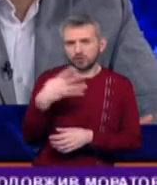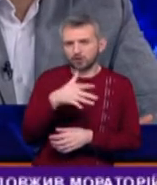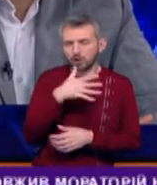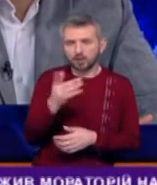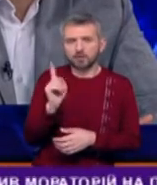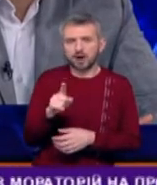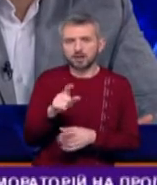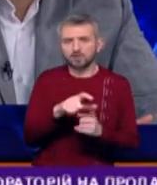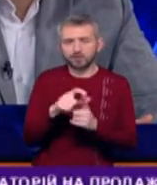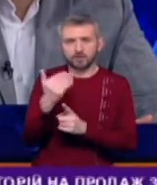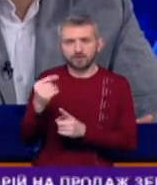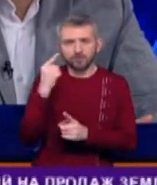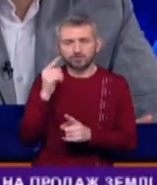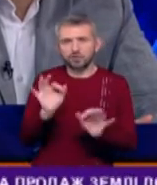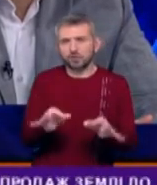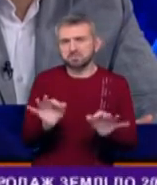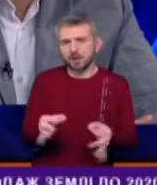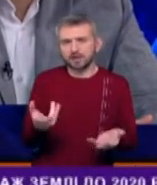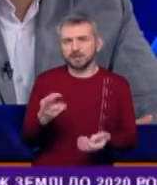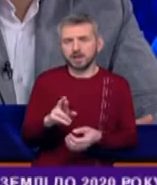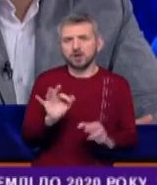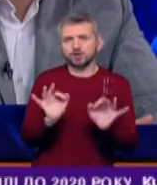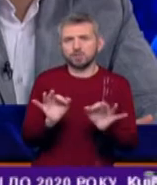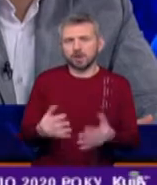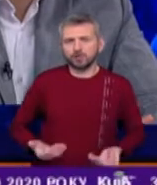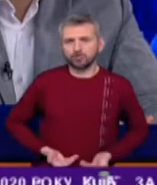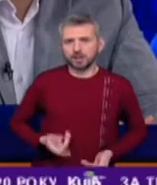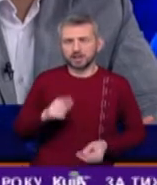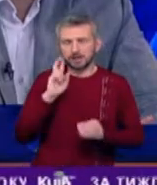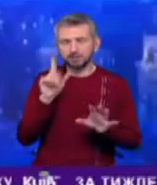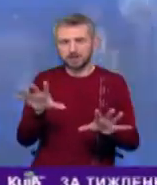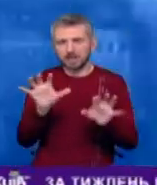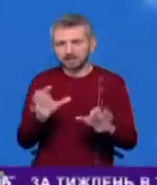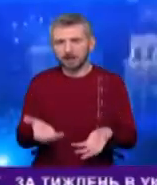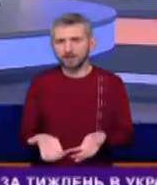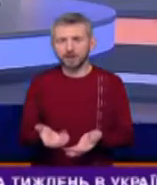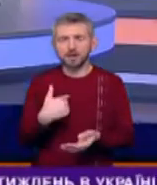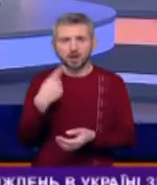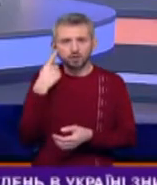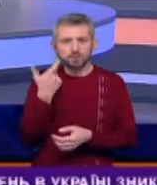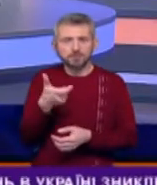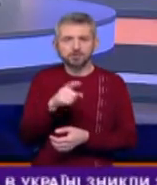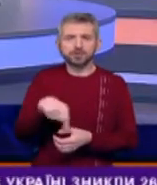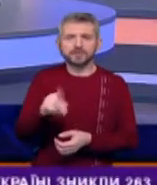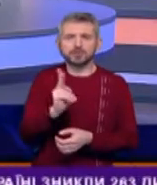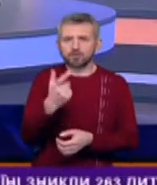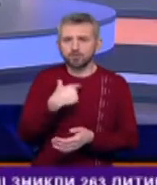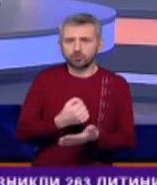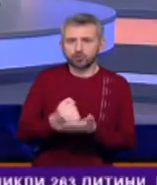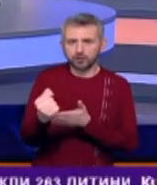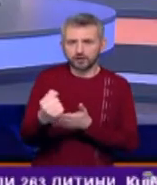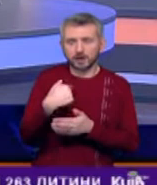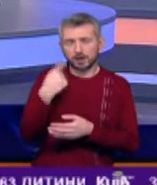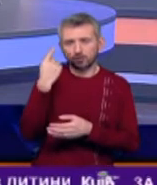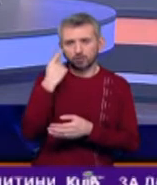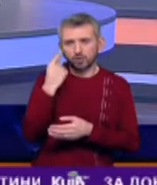принципі, тези вас ваші абсолютно нормальні, якби для нормального життя, для сприйняття. Я думаю, що переважна більшість тих, хто балотується, да, ну, я так